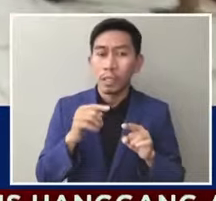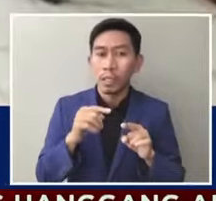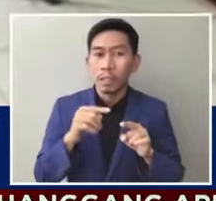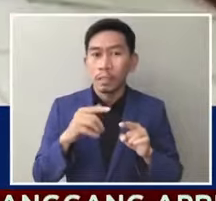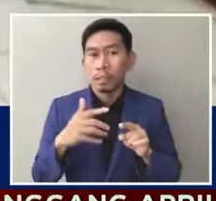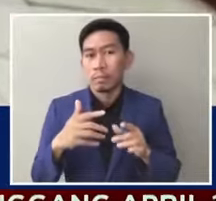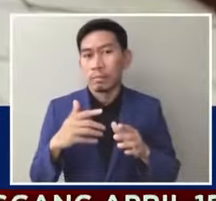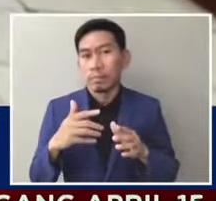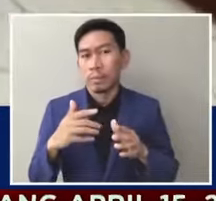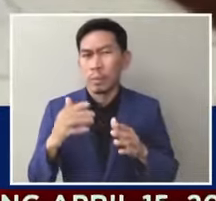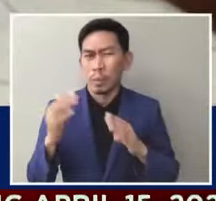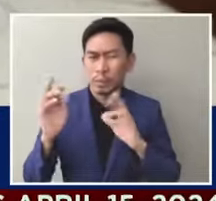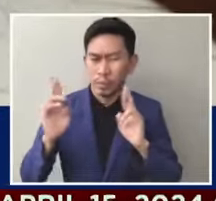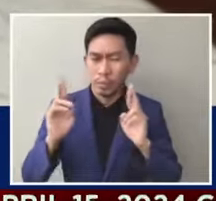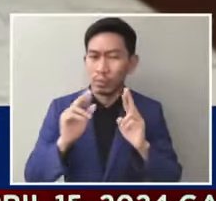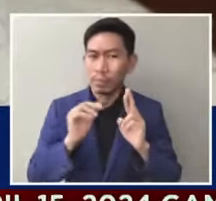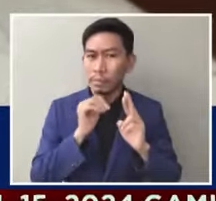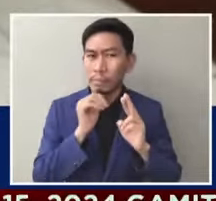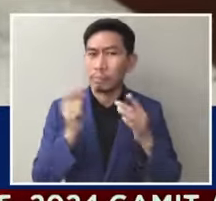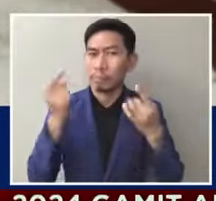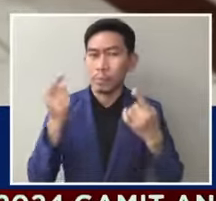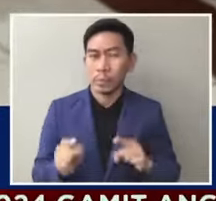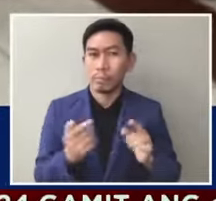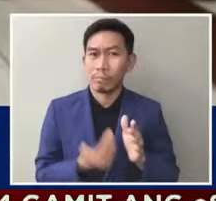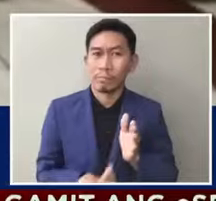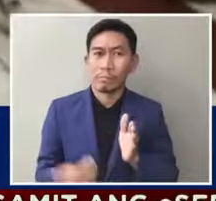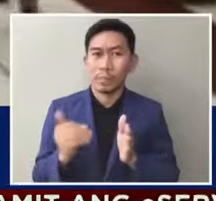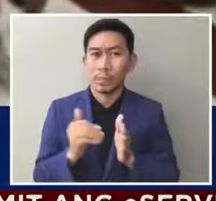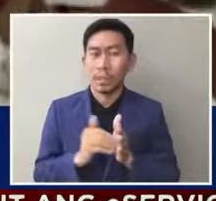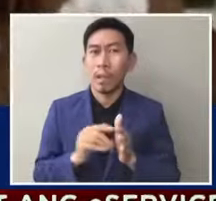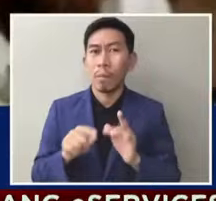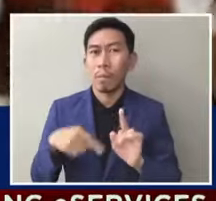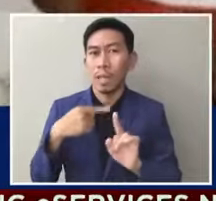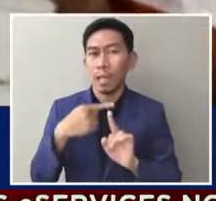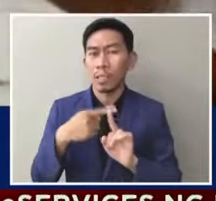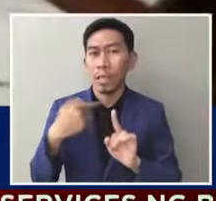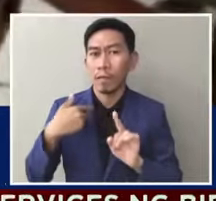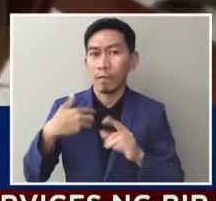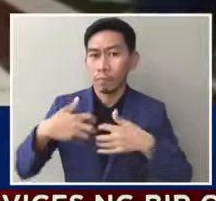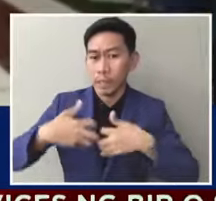Huwag na nangyari. Oo. Saka generator kami. Generator with